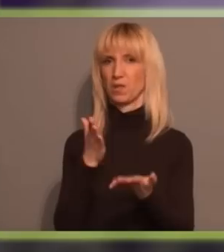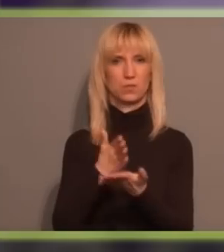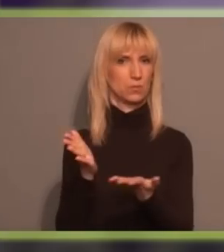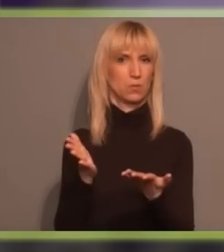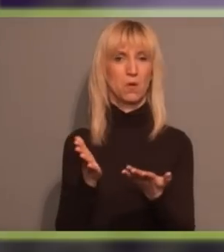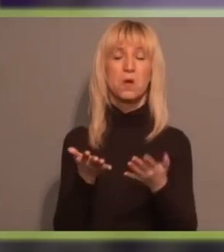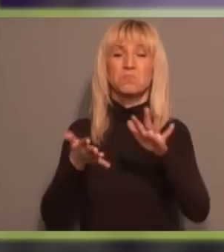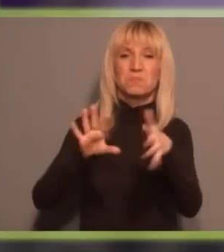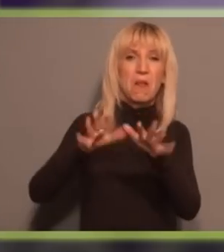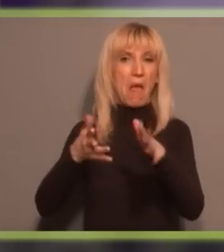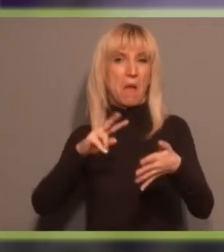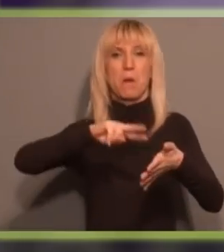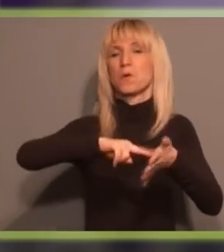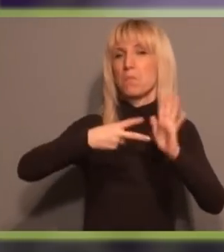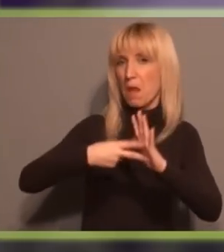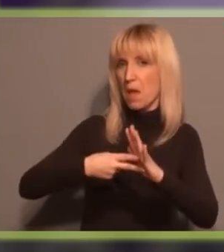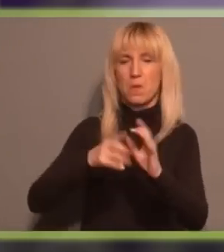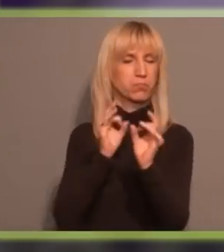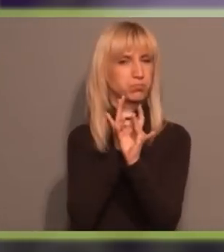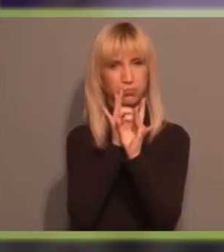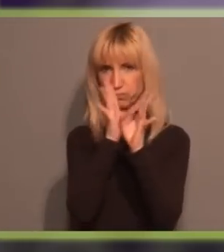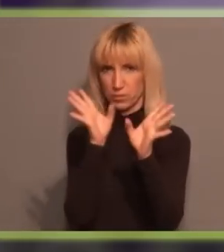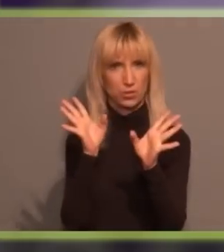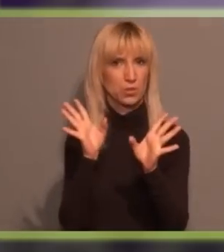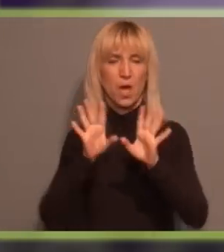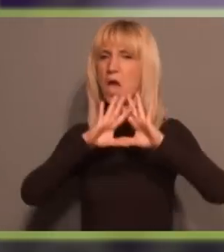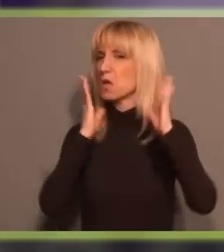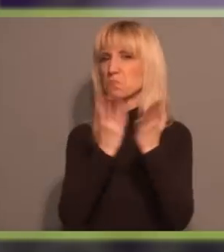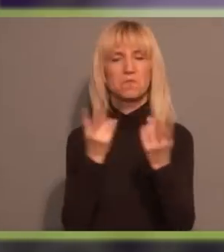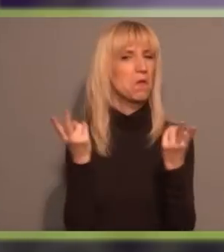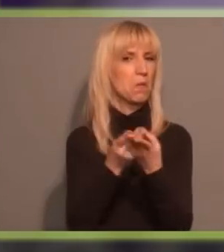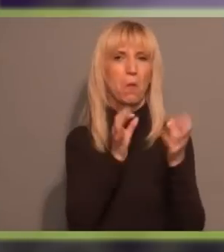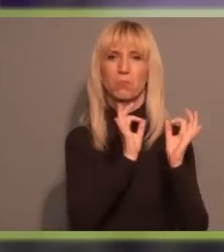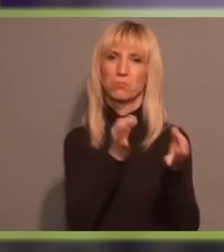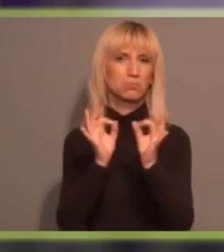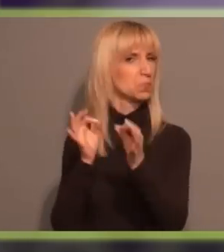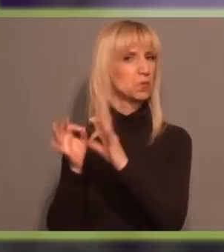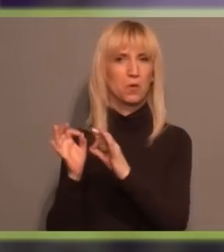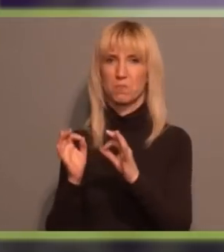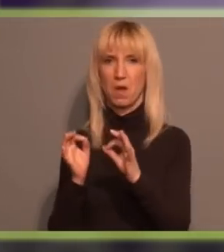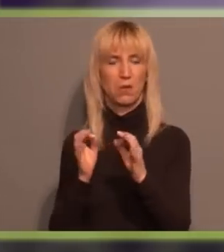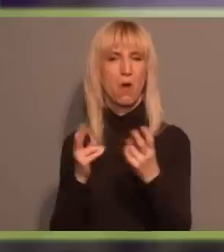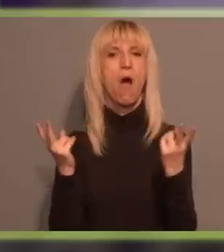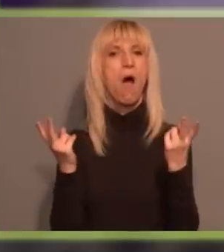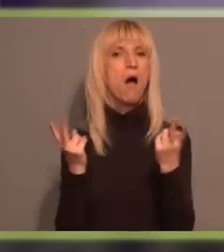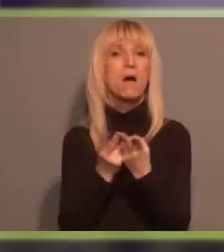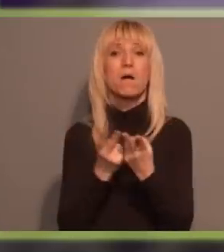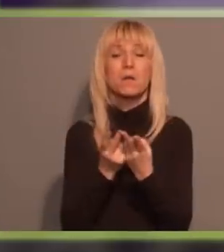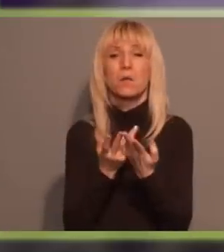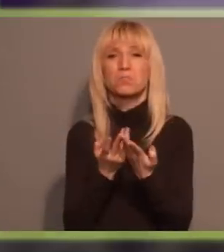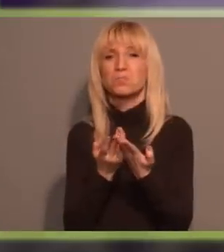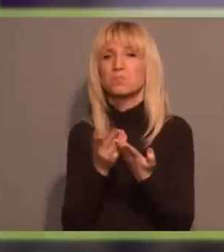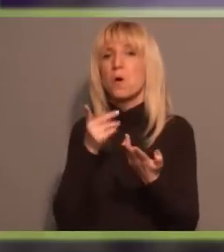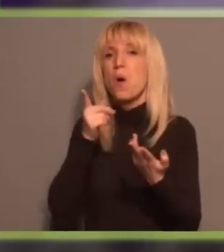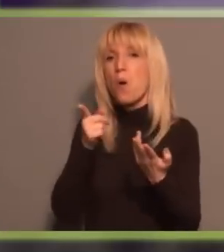ili dileme ili problema, ništa, to je bilo sve kao normalno. Kao to je normalno, kao